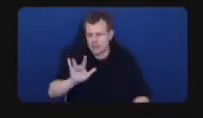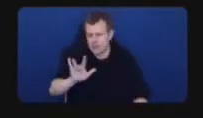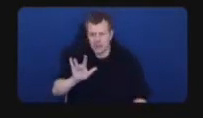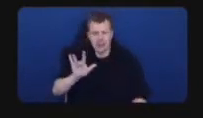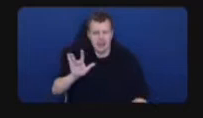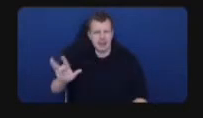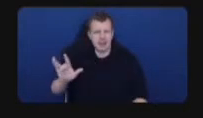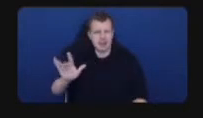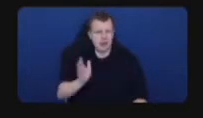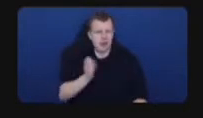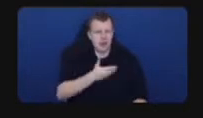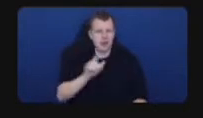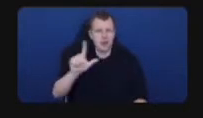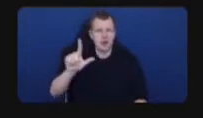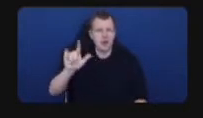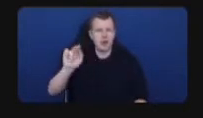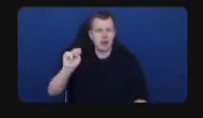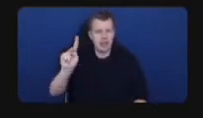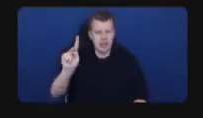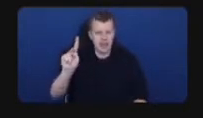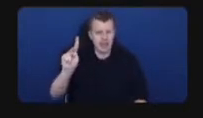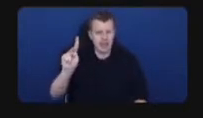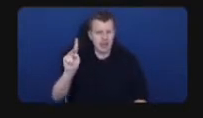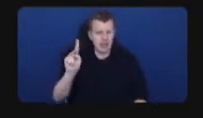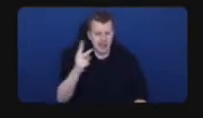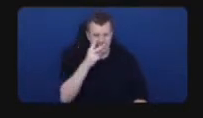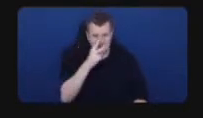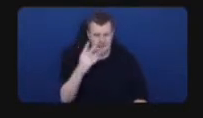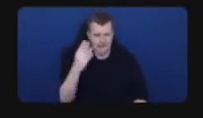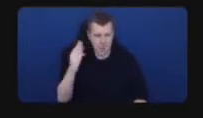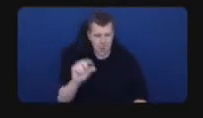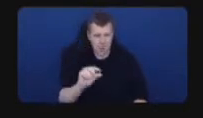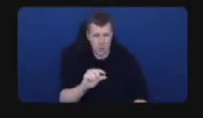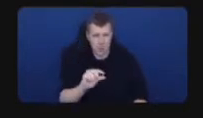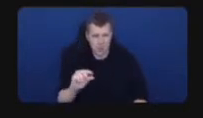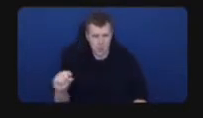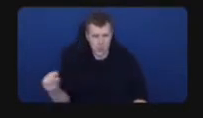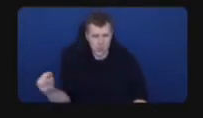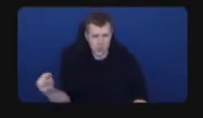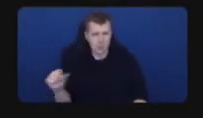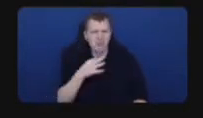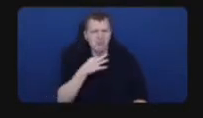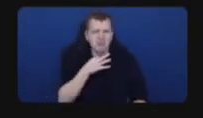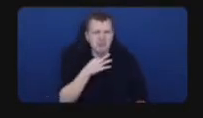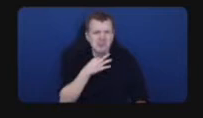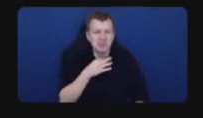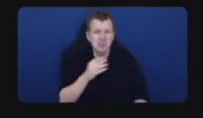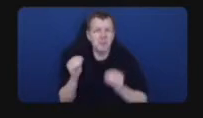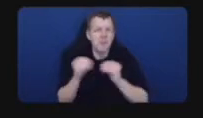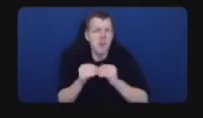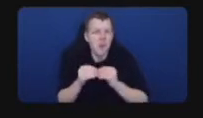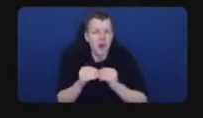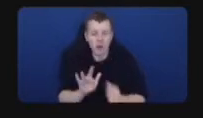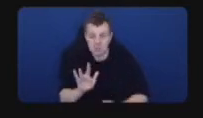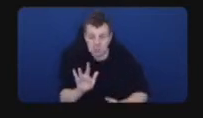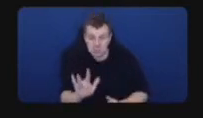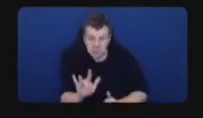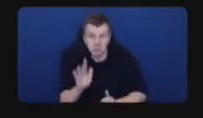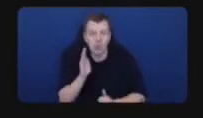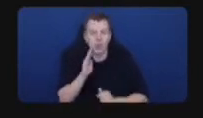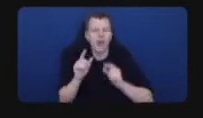关于那些级别的内容意味是什么，你可以点有下划线 COVID